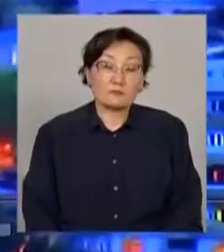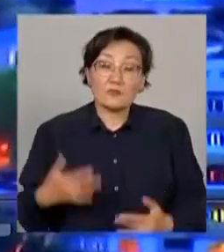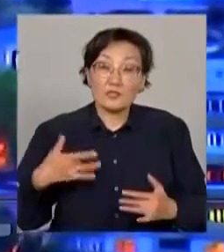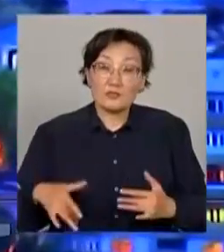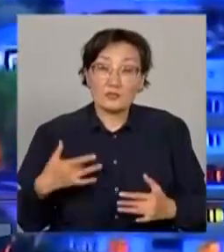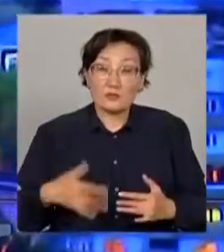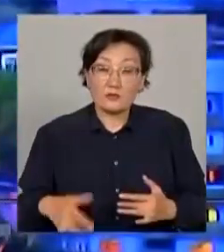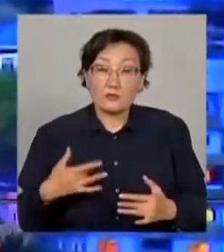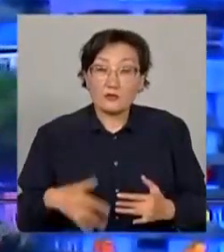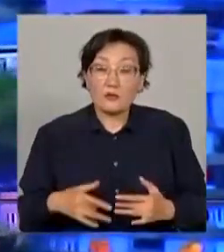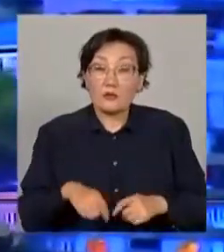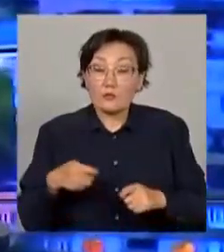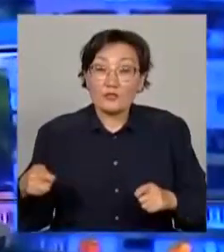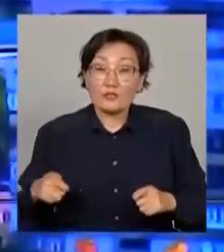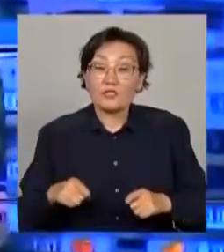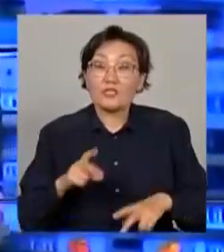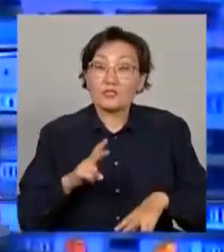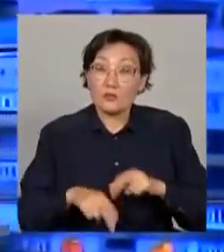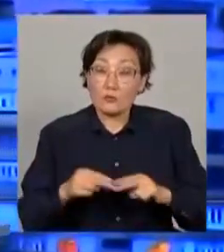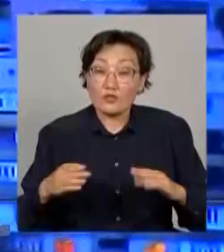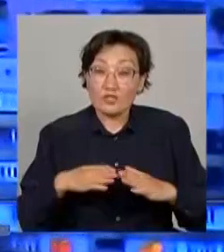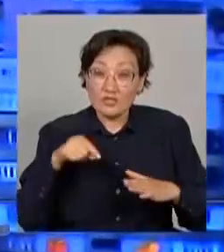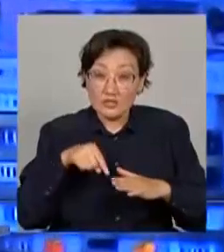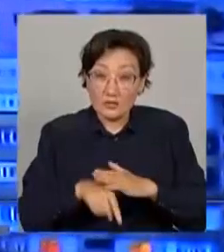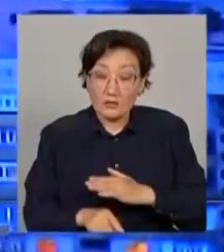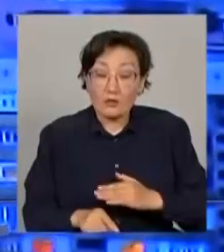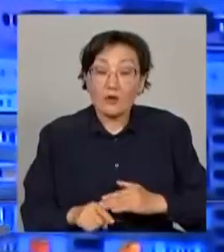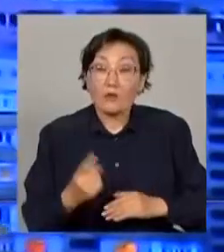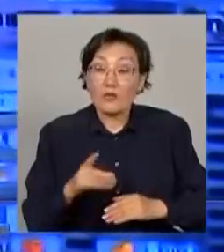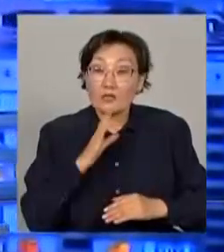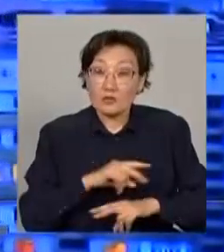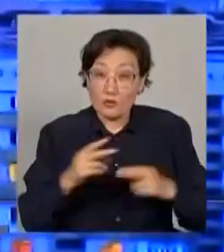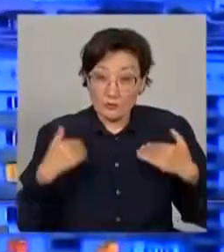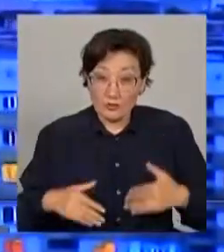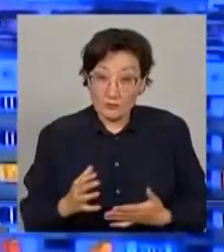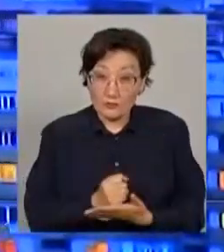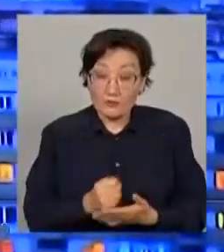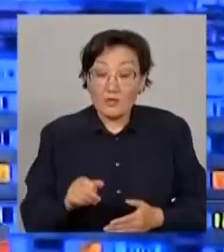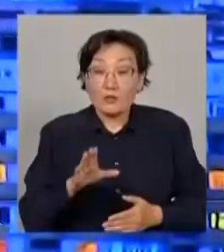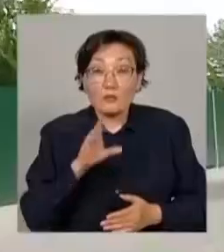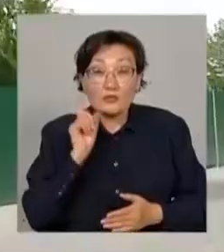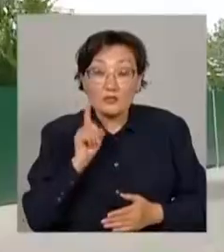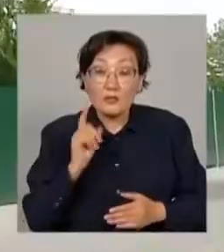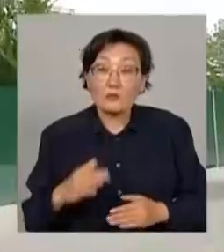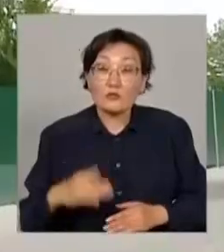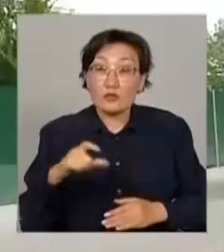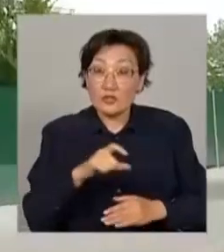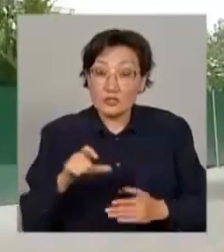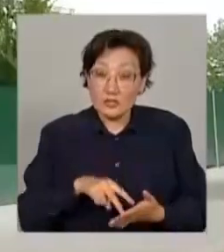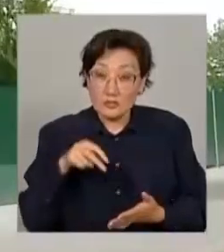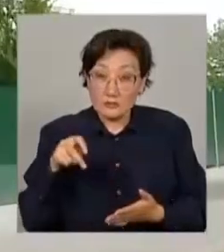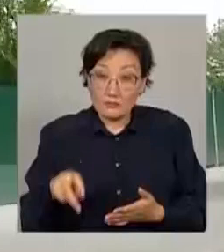Тараздағы сақалды құрлыстың бірінен оқушының мәйті табылды. Жергілікті полиция департаментінің мәліметінше жасөспірім жоғары қабаттан секіріп